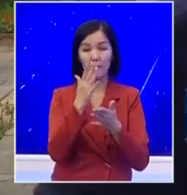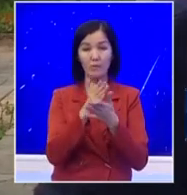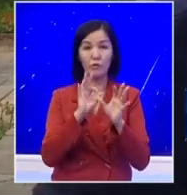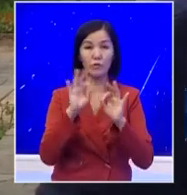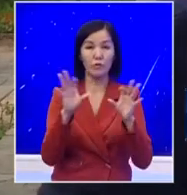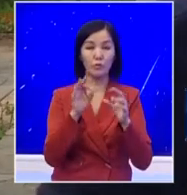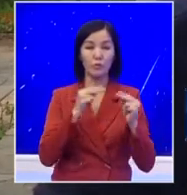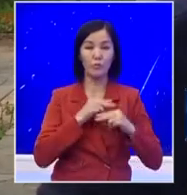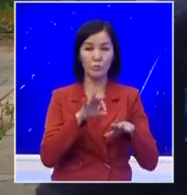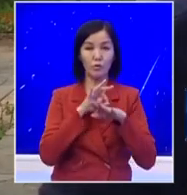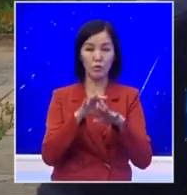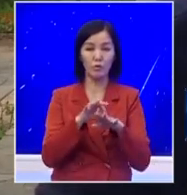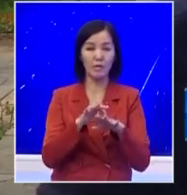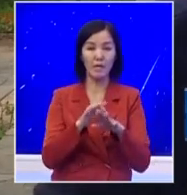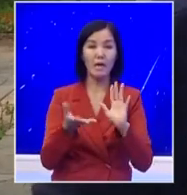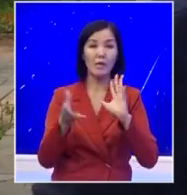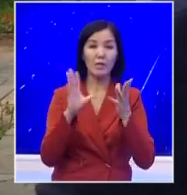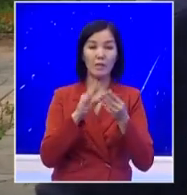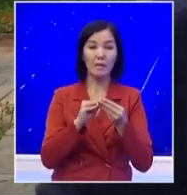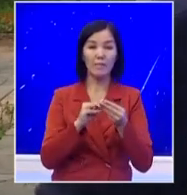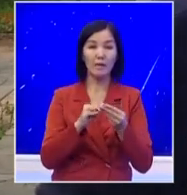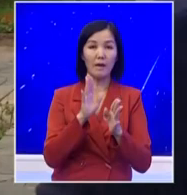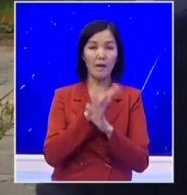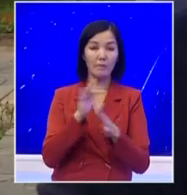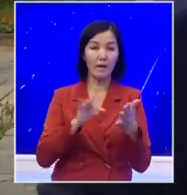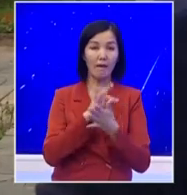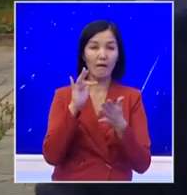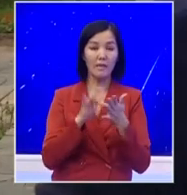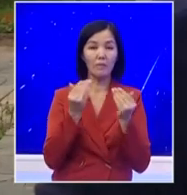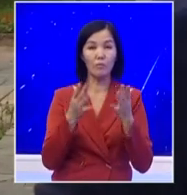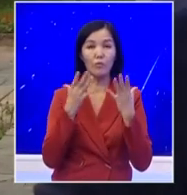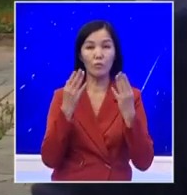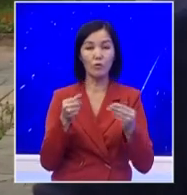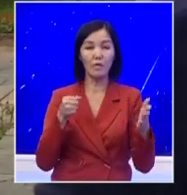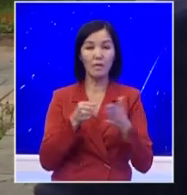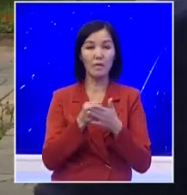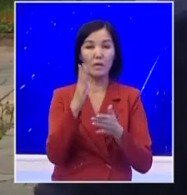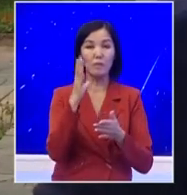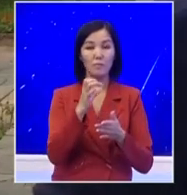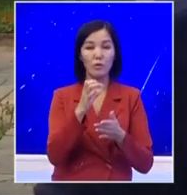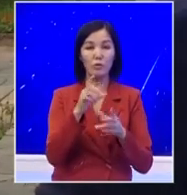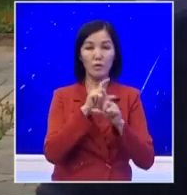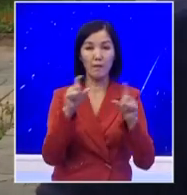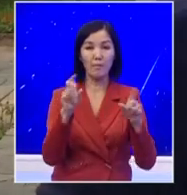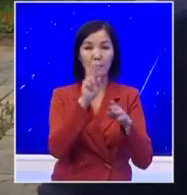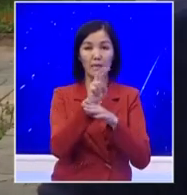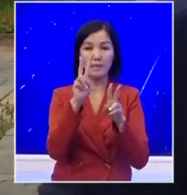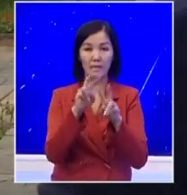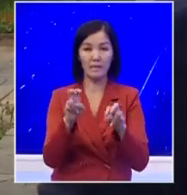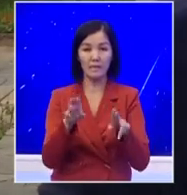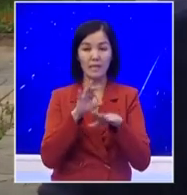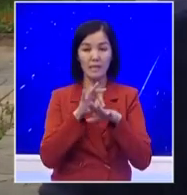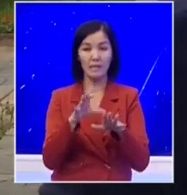жұмыстарын жүргізілді. Жалпы Қапшағай қаласында бүгінгі дейін 500-ге жуық объектілер қаралып, тексеру